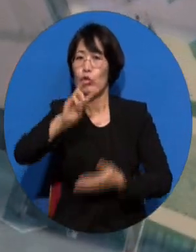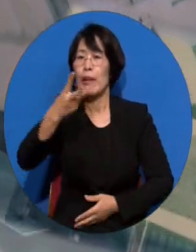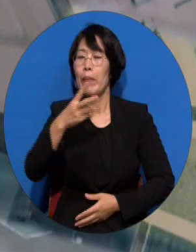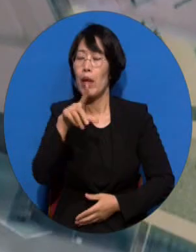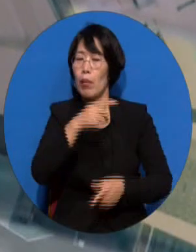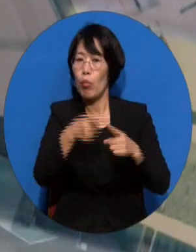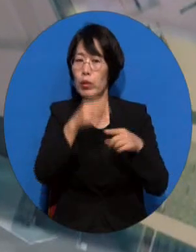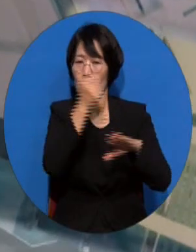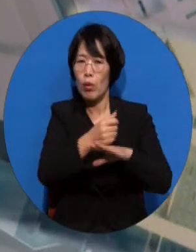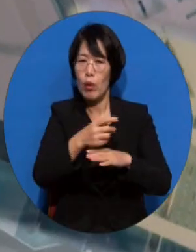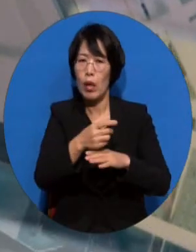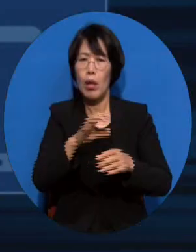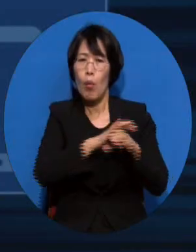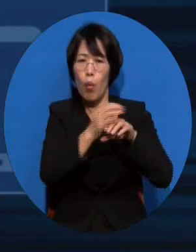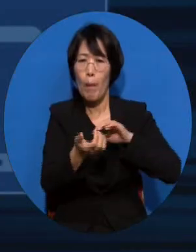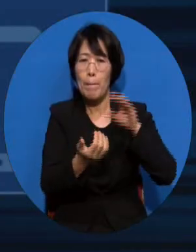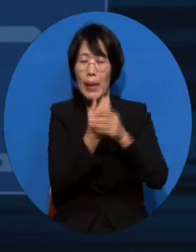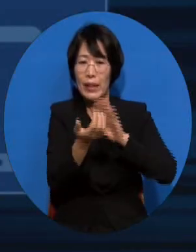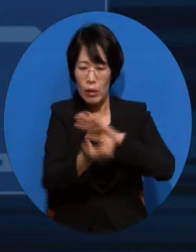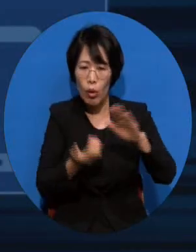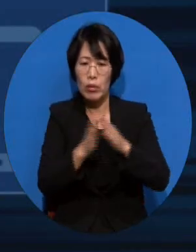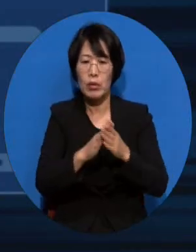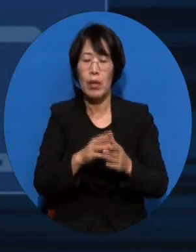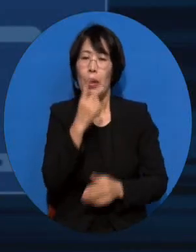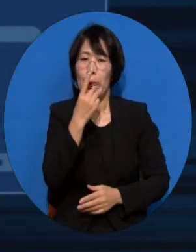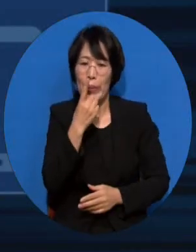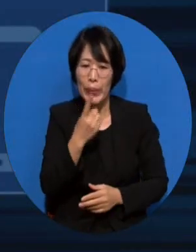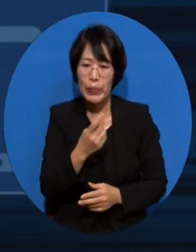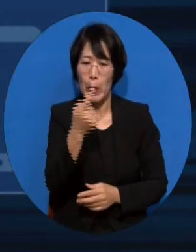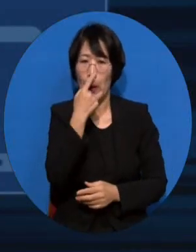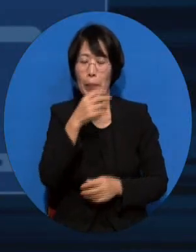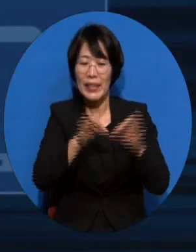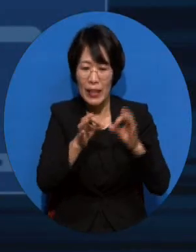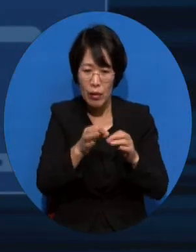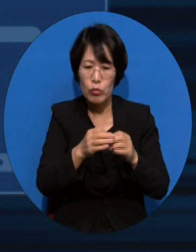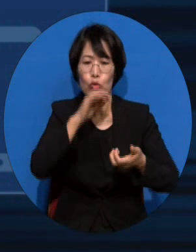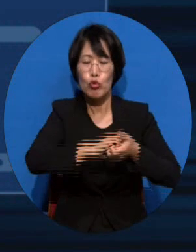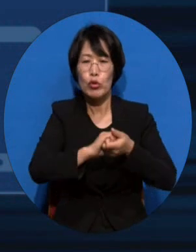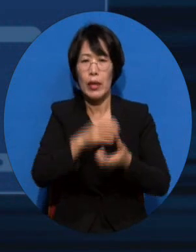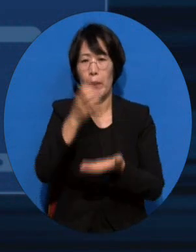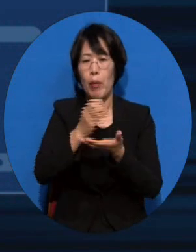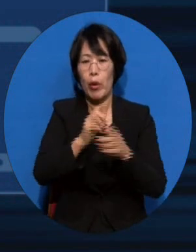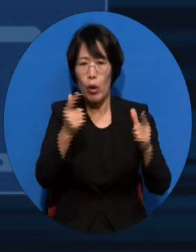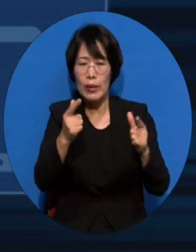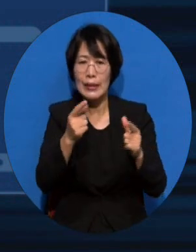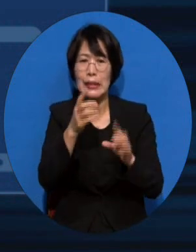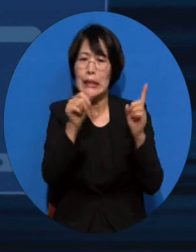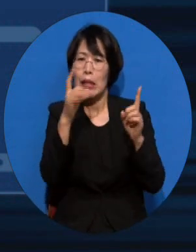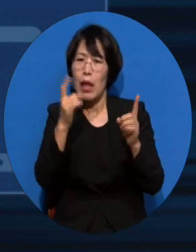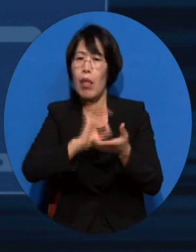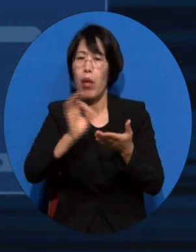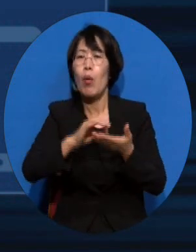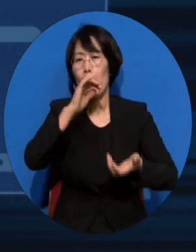분석했더니 코로나19 발생 이전에는 규제, 커피 전문점, 텀블러 등 커피 전문점 등에서 일회용컵 사용을